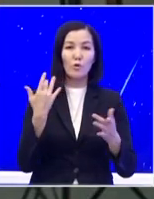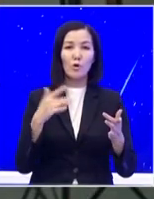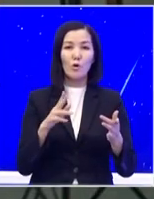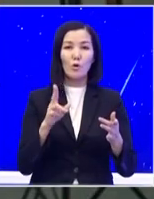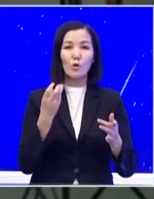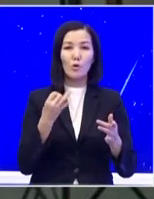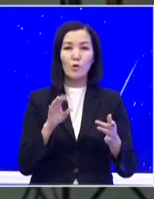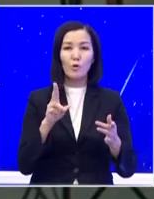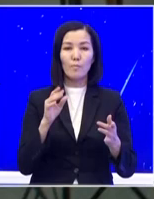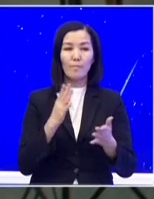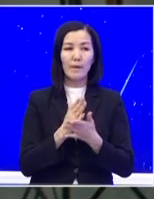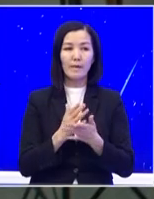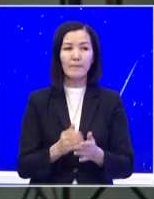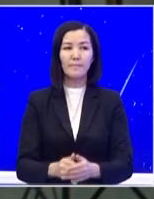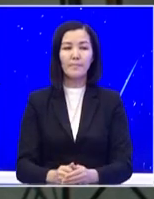Жұматай